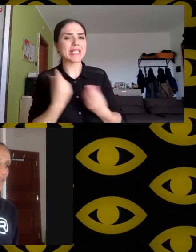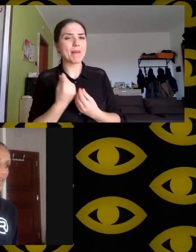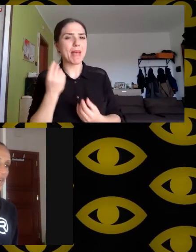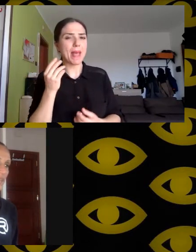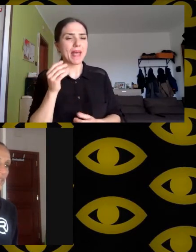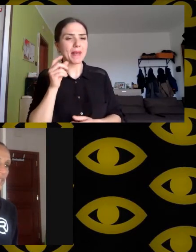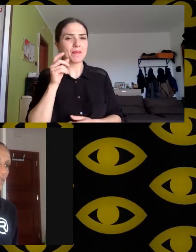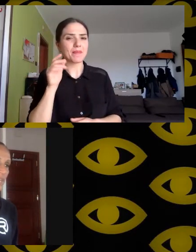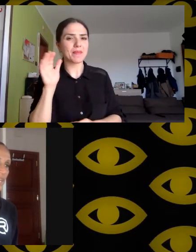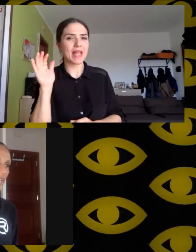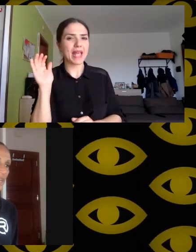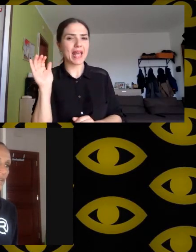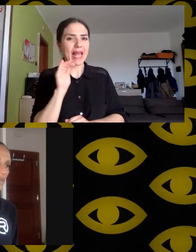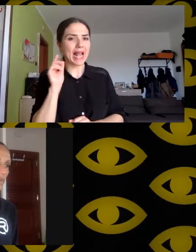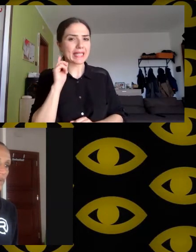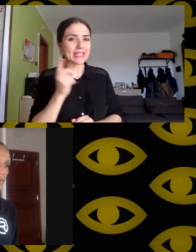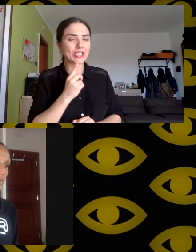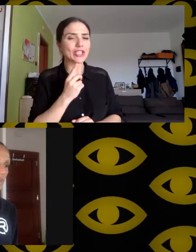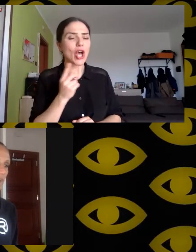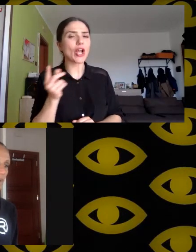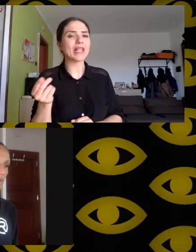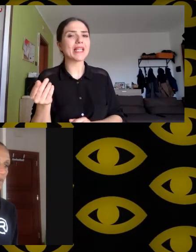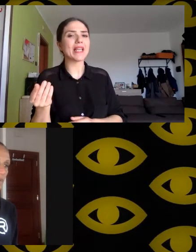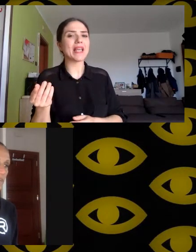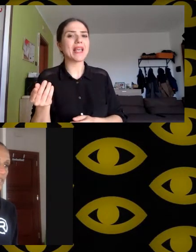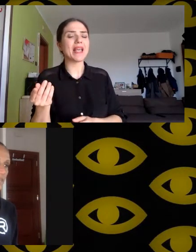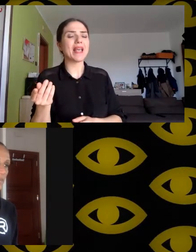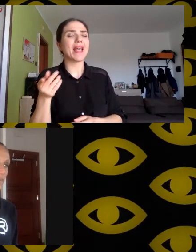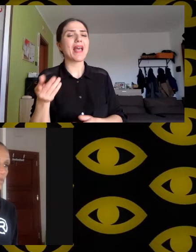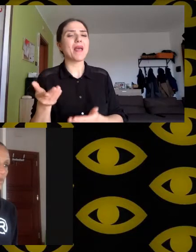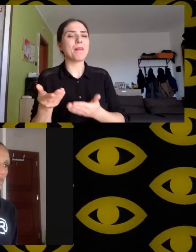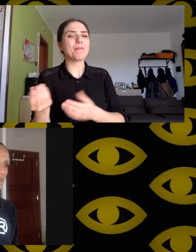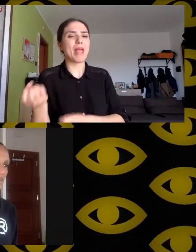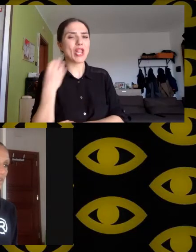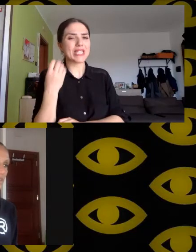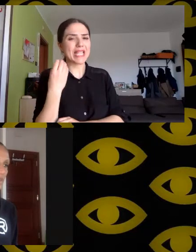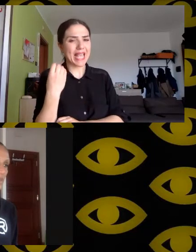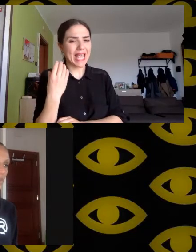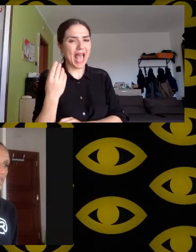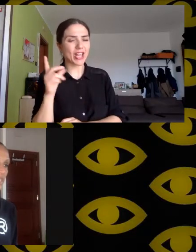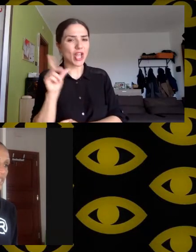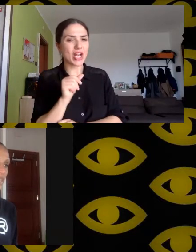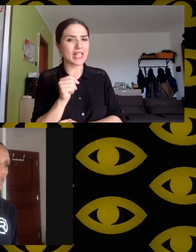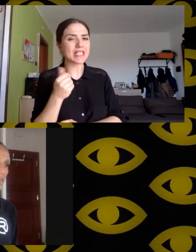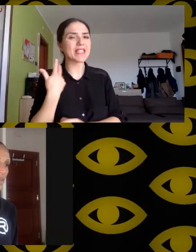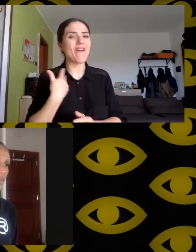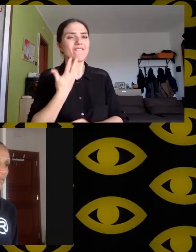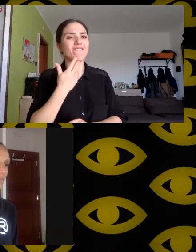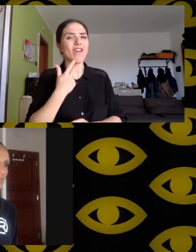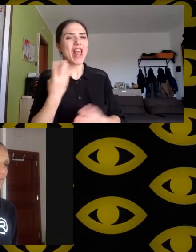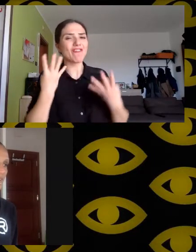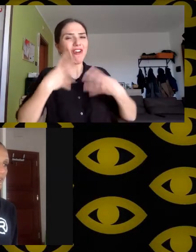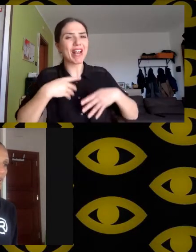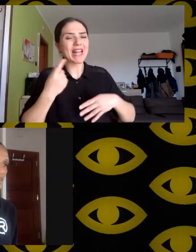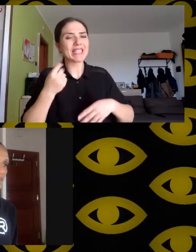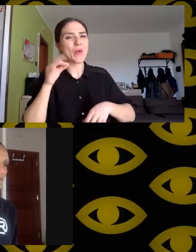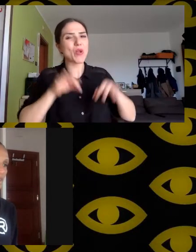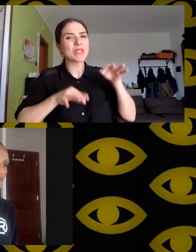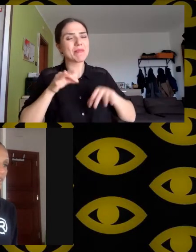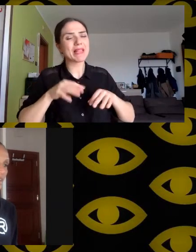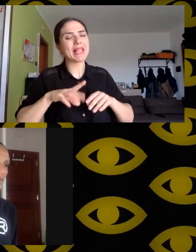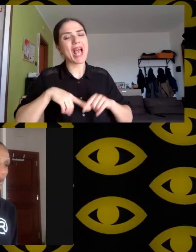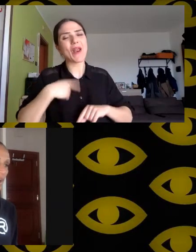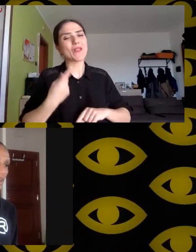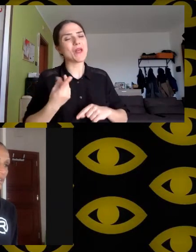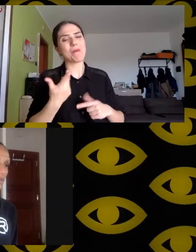ripromessa di imparare il linguaggio LIS perché ne volevo fare uno spettacolo, volevo realizzare un musical attraverso il linguaggio LIS, ma poi mille cose, devo